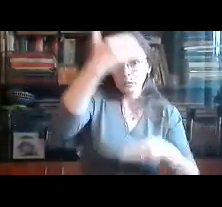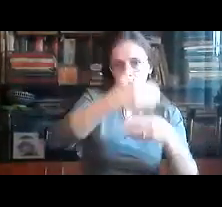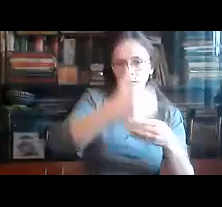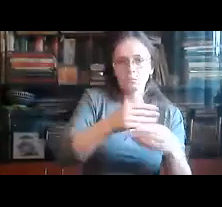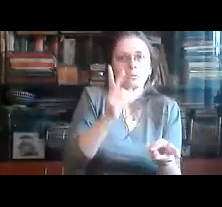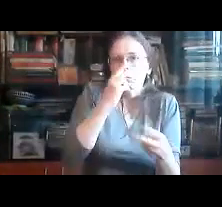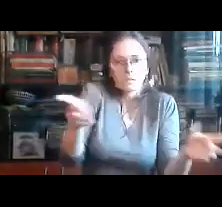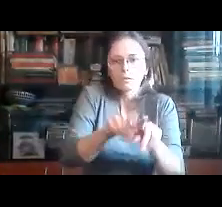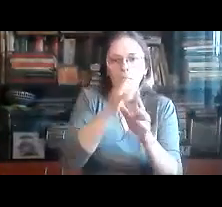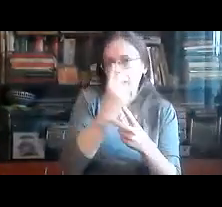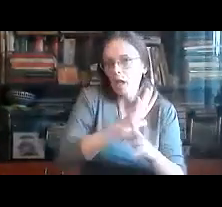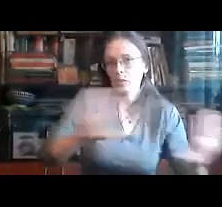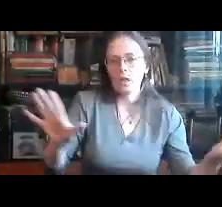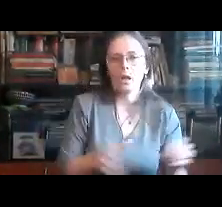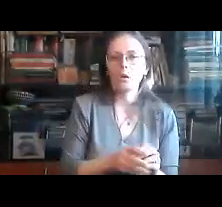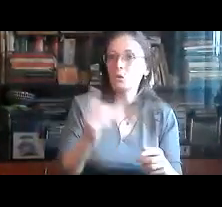задали вот эти вопросы, я вспомнил